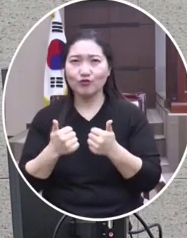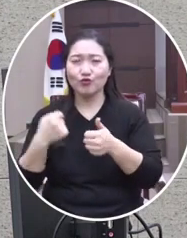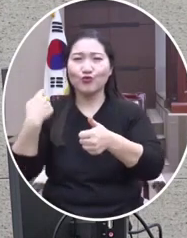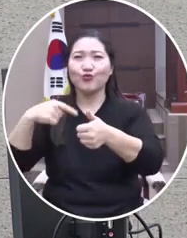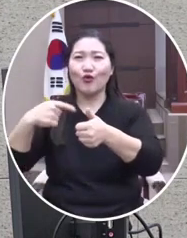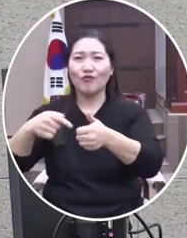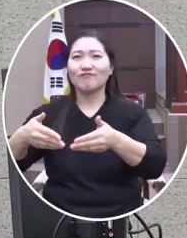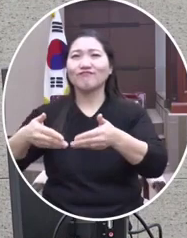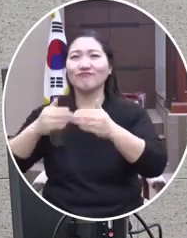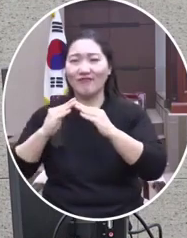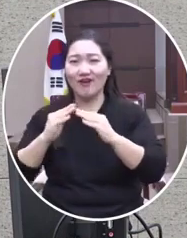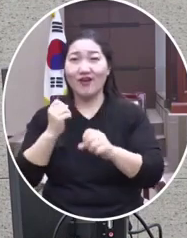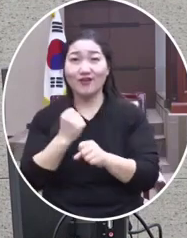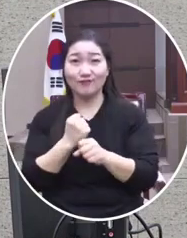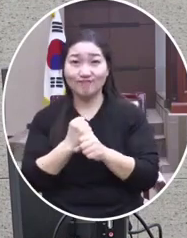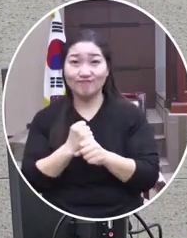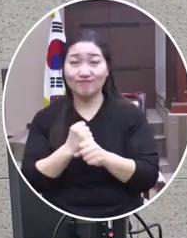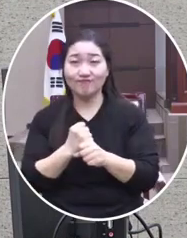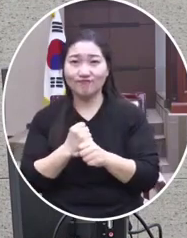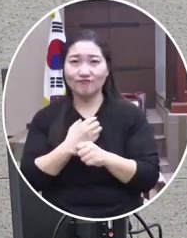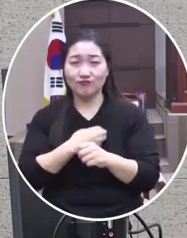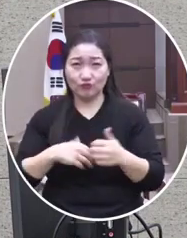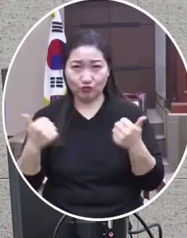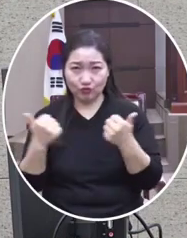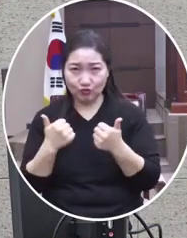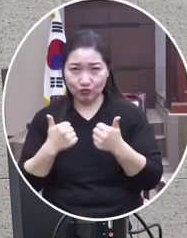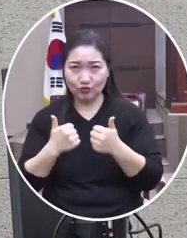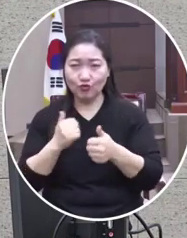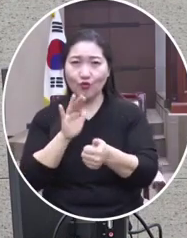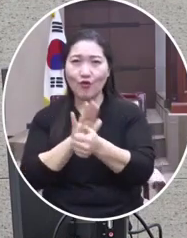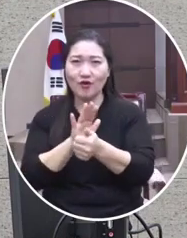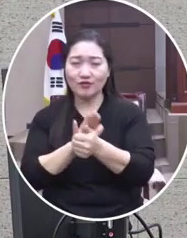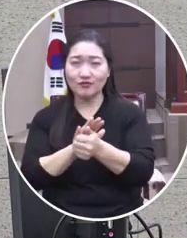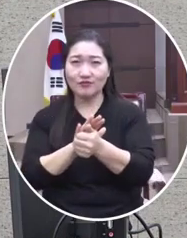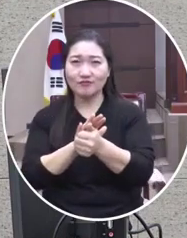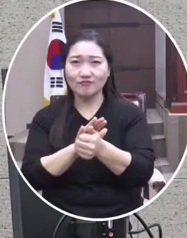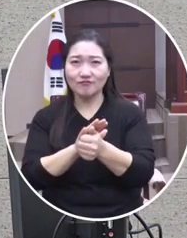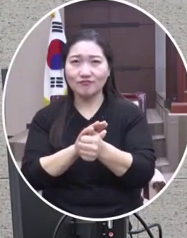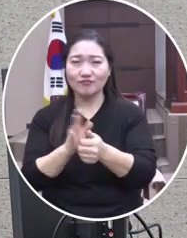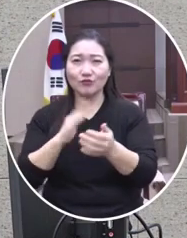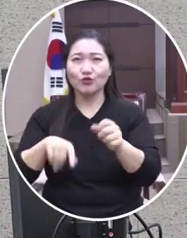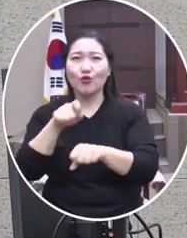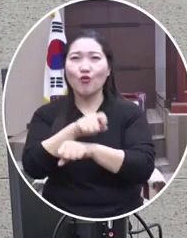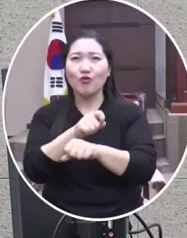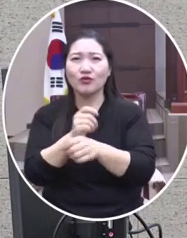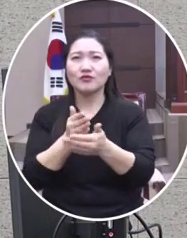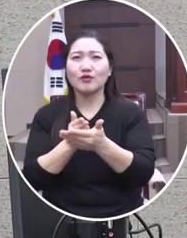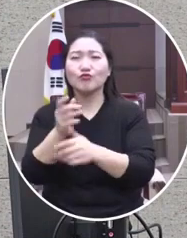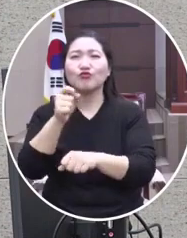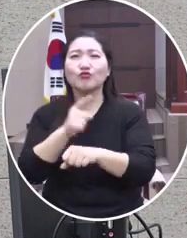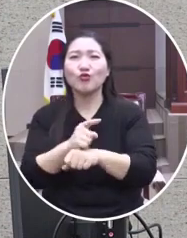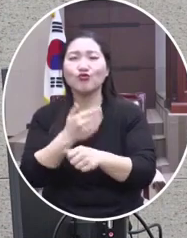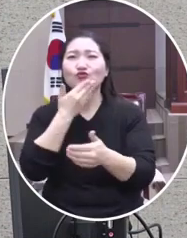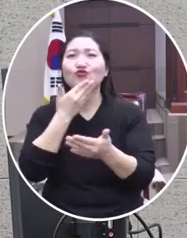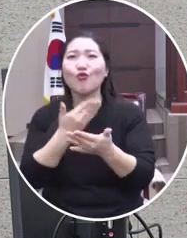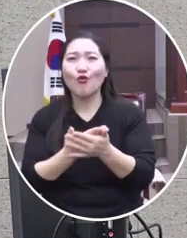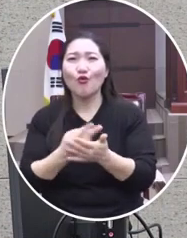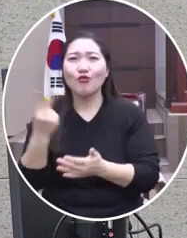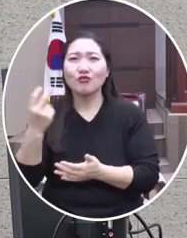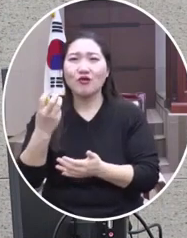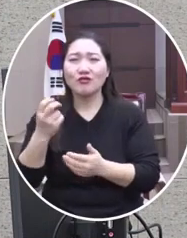계획을 수립하였습니다 의정 활동을 지원하는 의회 공무원의 전문성이 중요하지만